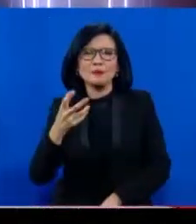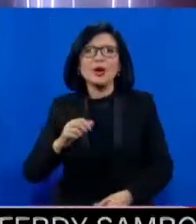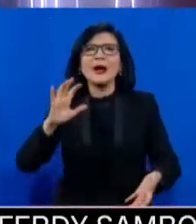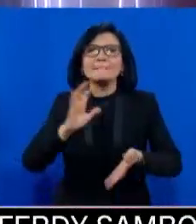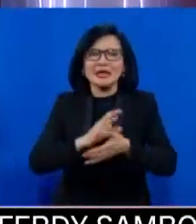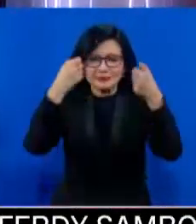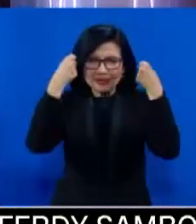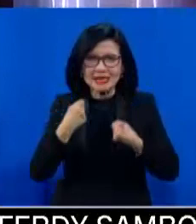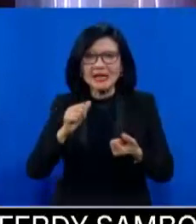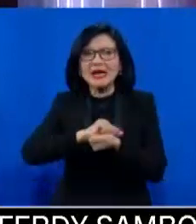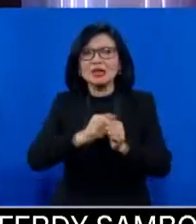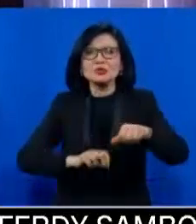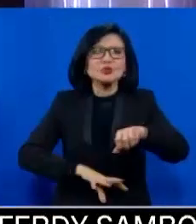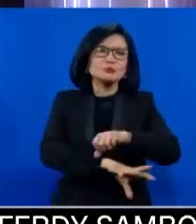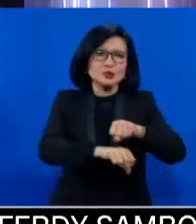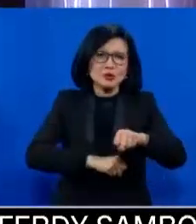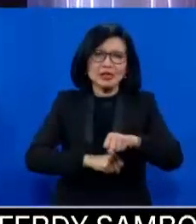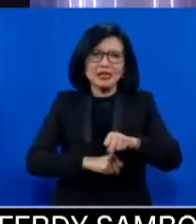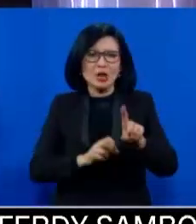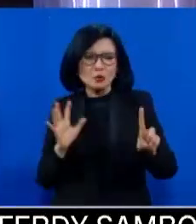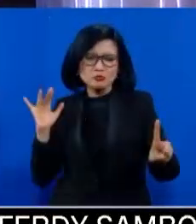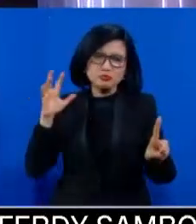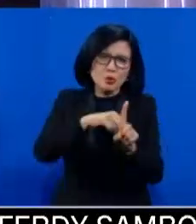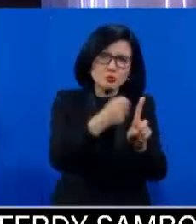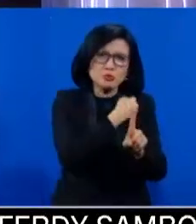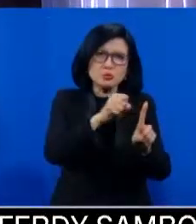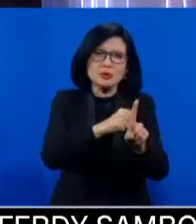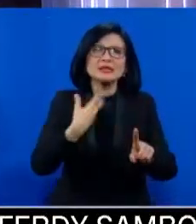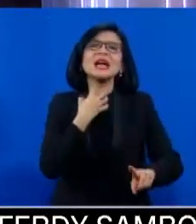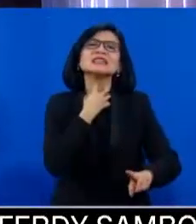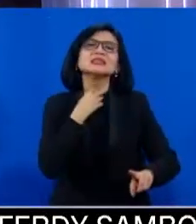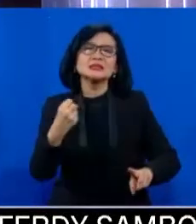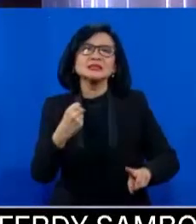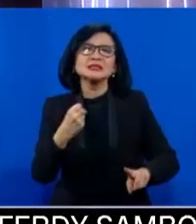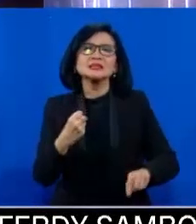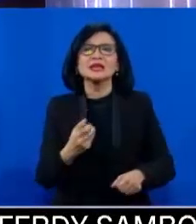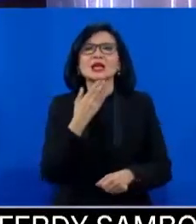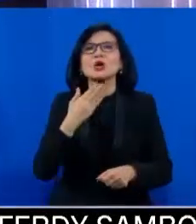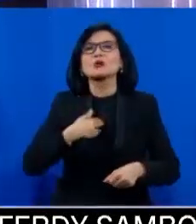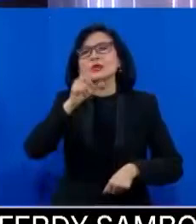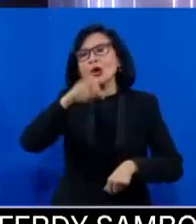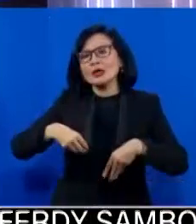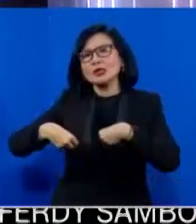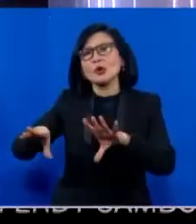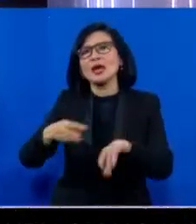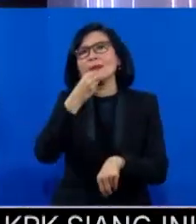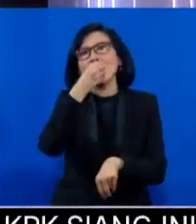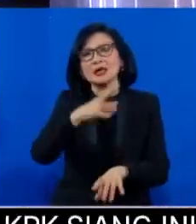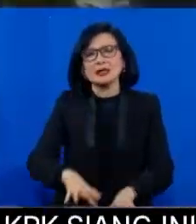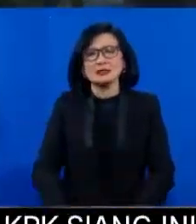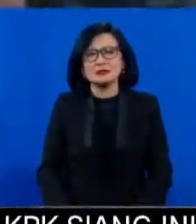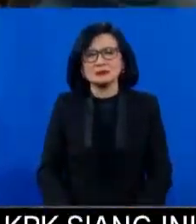kasus pencurian babak belur dikeroyok massa usai menjambret kalung emas milik pedagang jajanan tradisional.